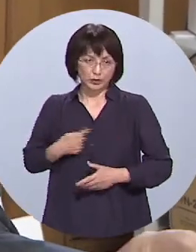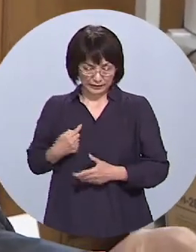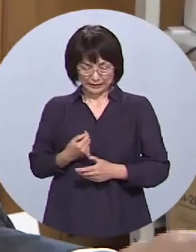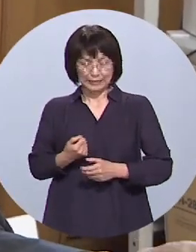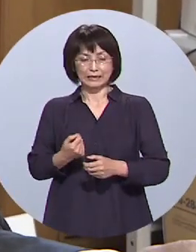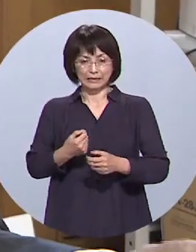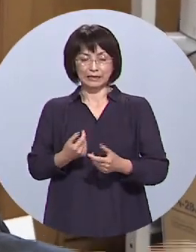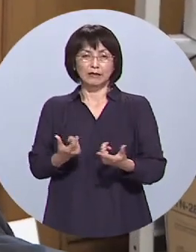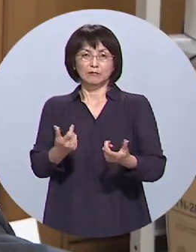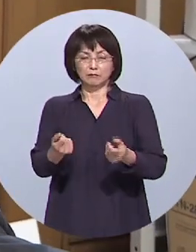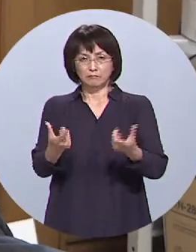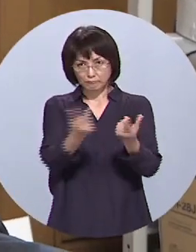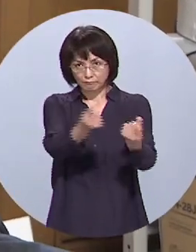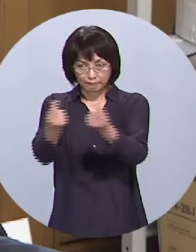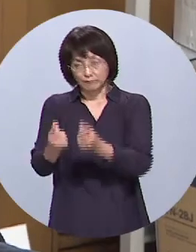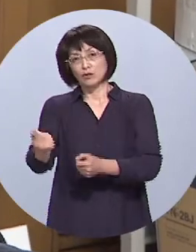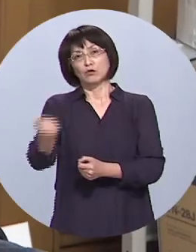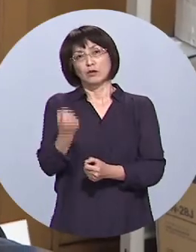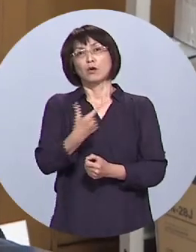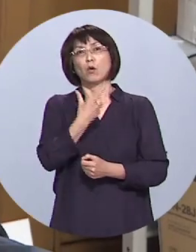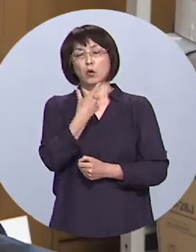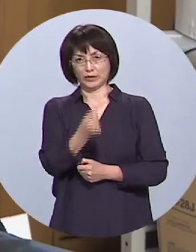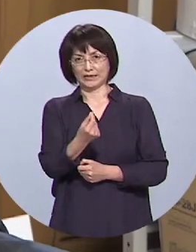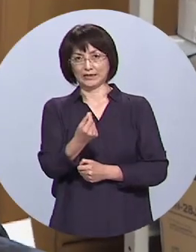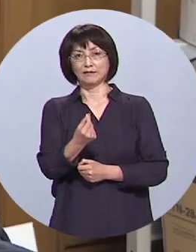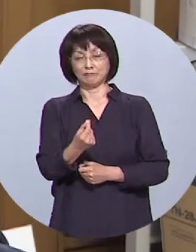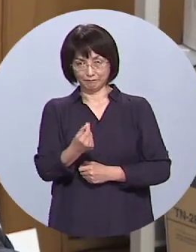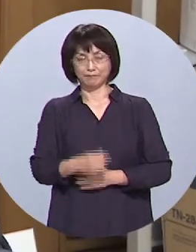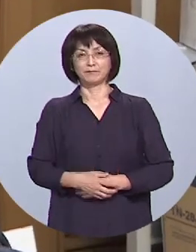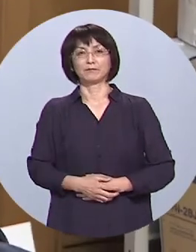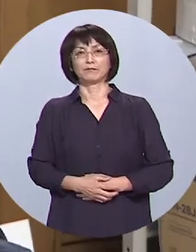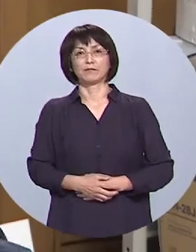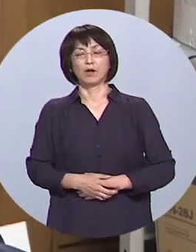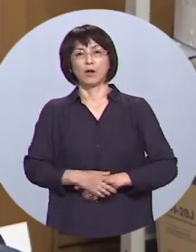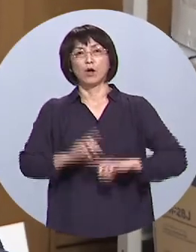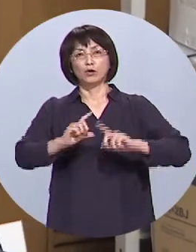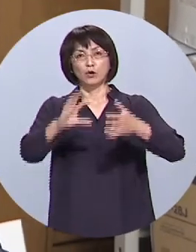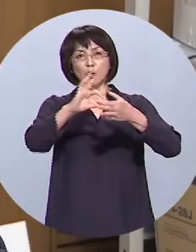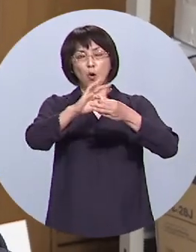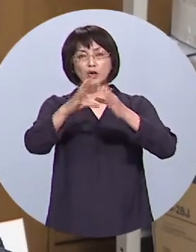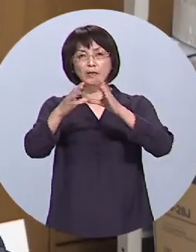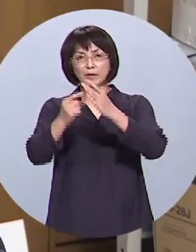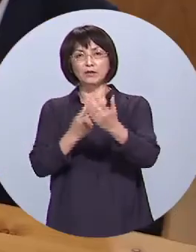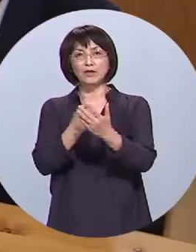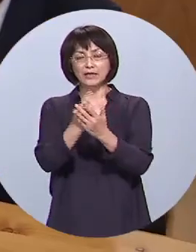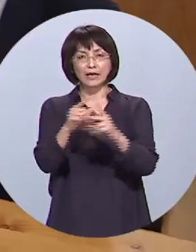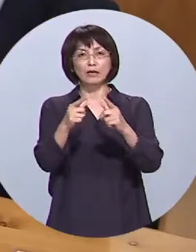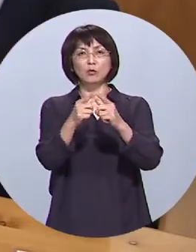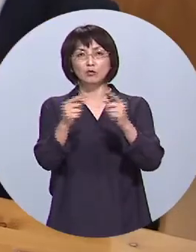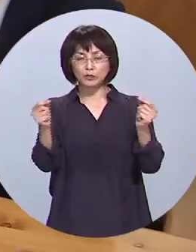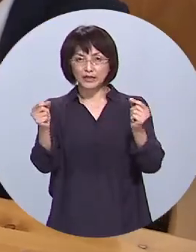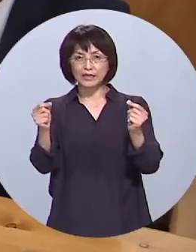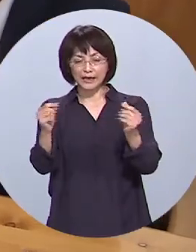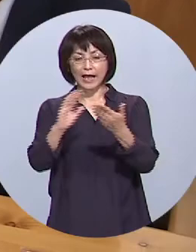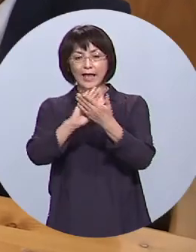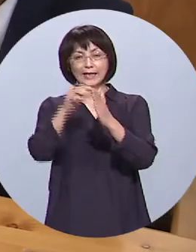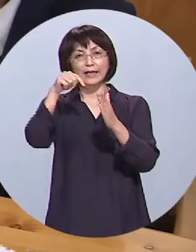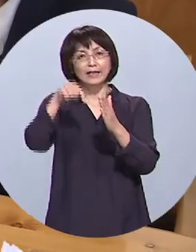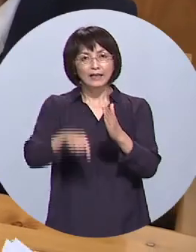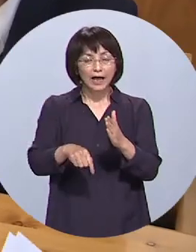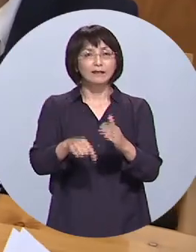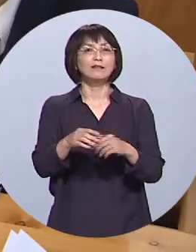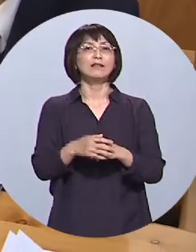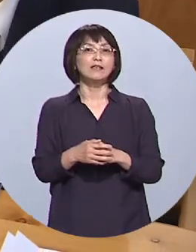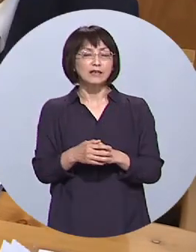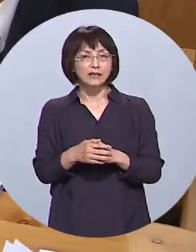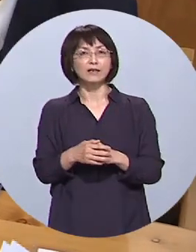べ、今後の交流に期待を寄せていました。東京オリンピック参加国の事前キャンプ地は県内で現在ブータ